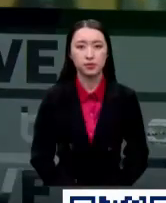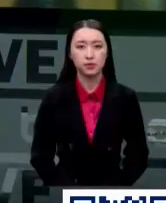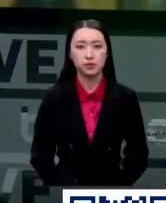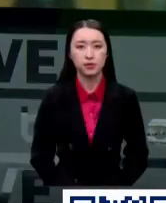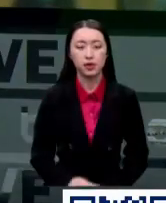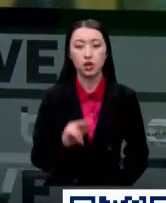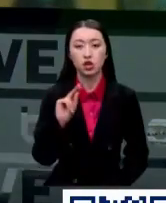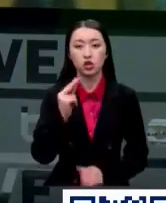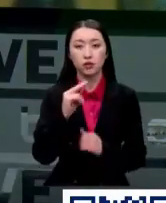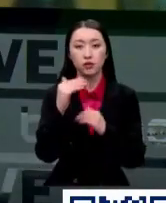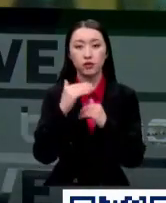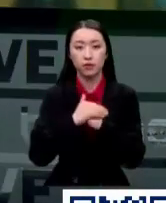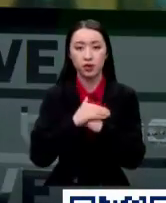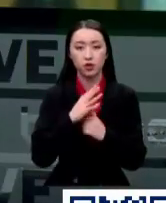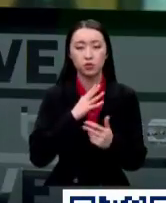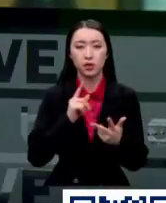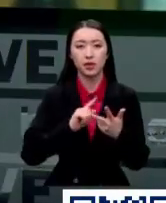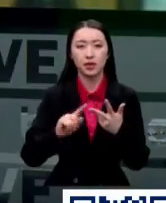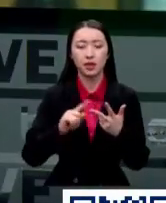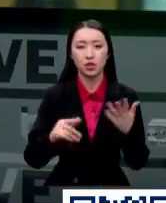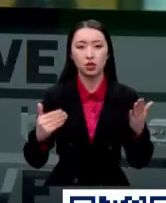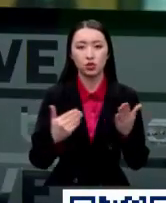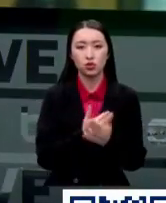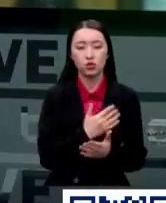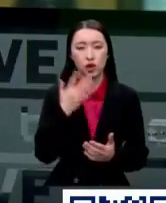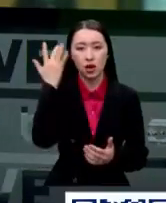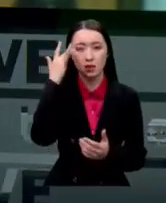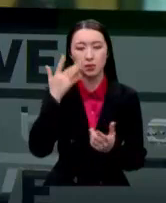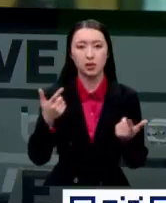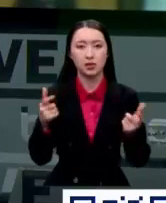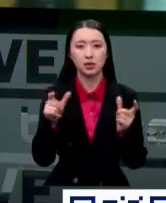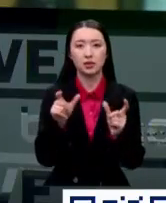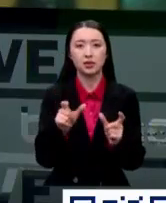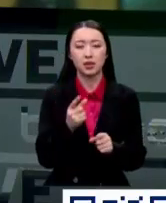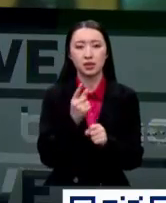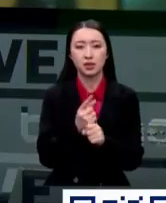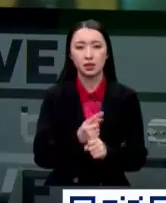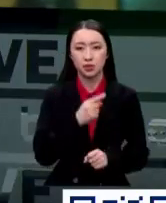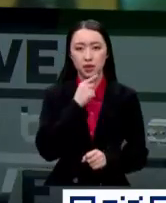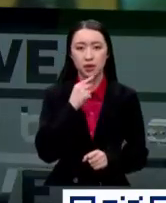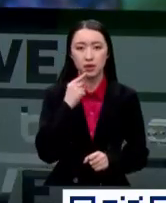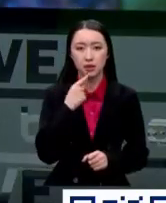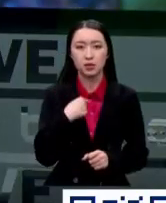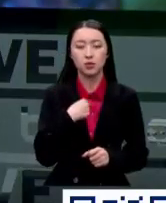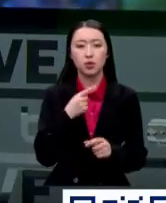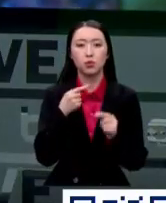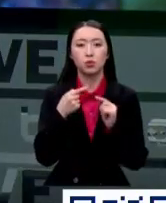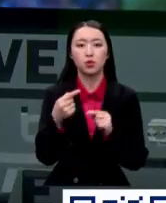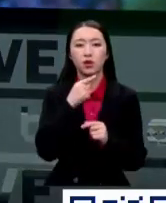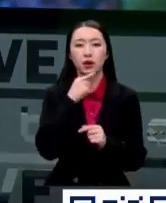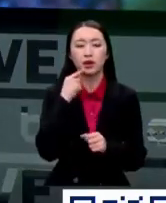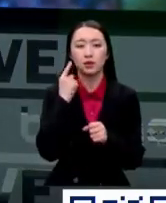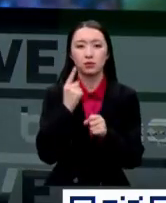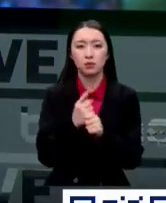Ну и в четверг вечером пришла третья волна новых американских санкций в отношении России. Мы вводим санкции против российских банков.